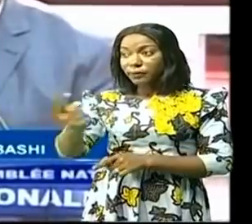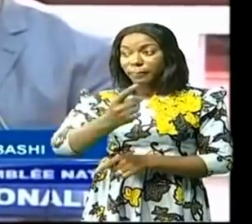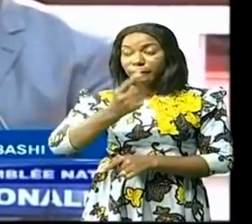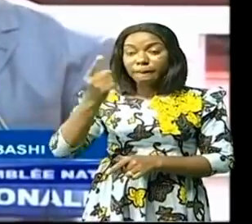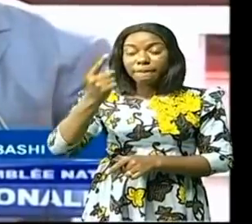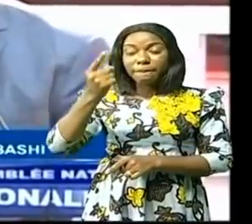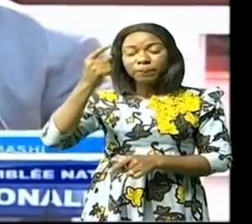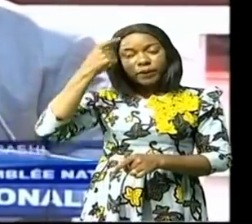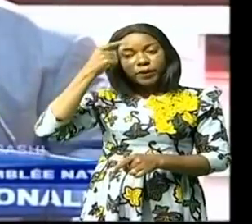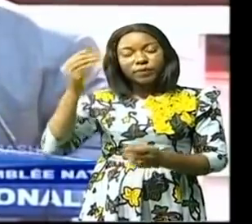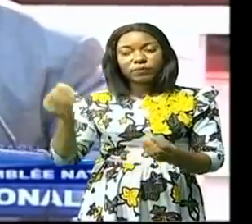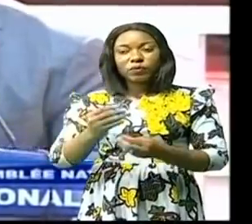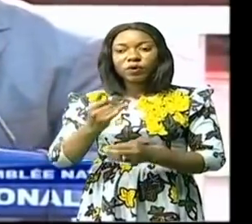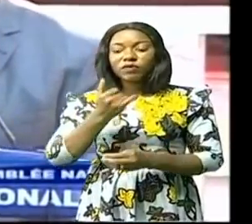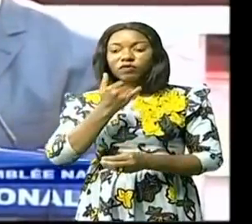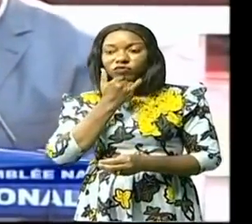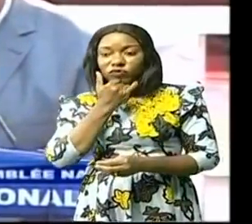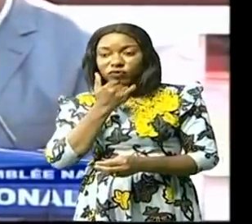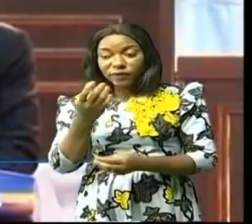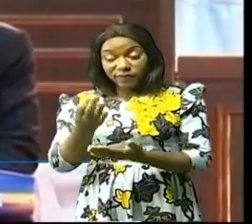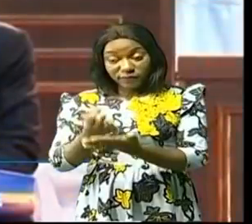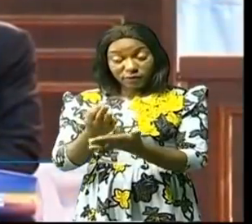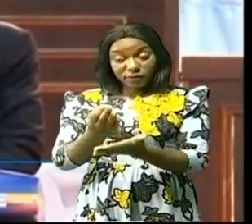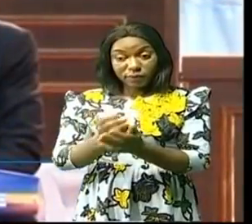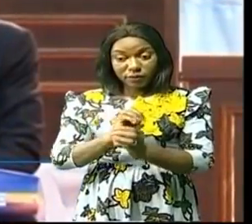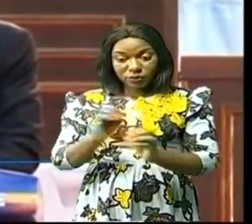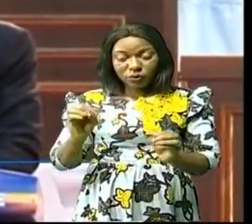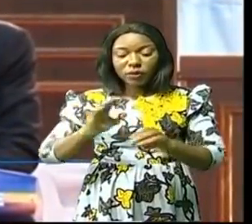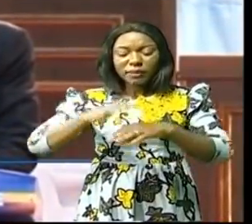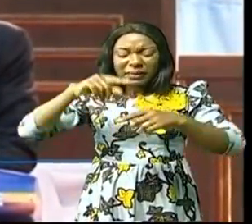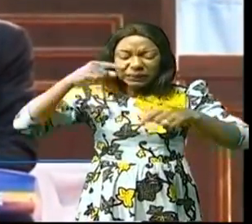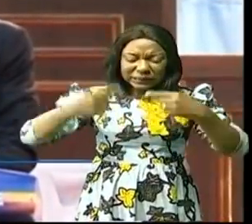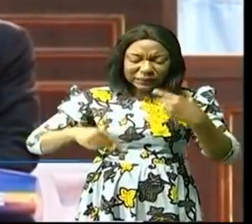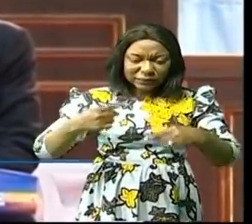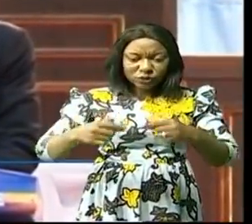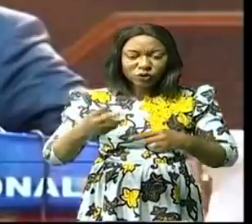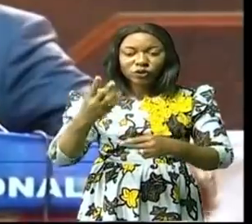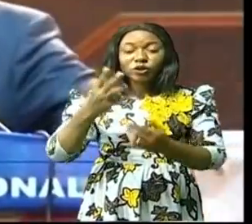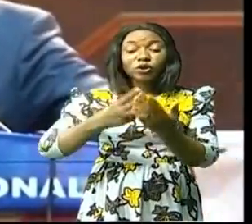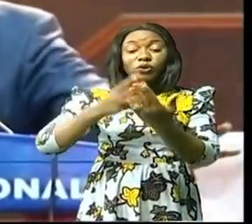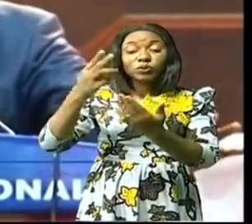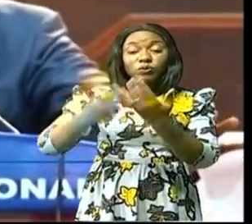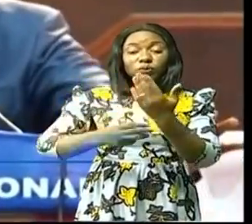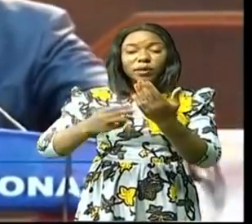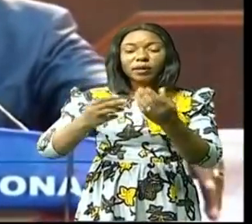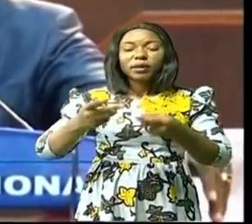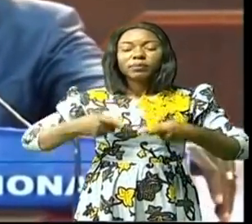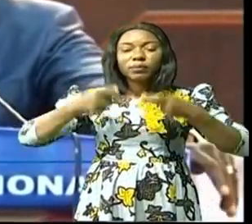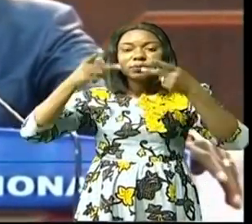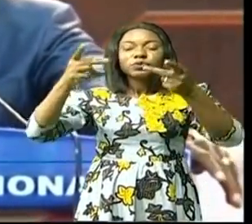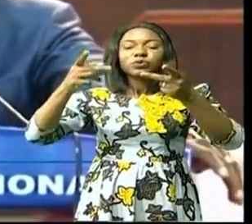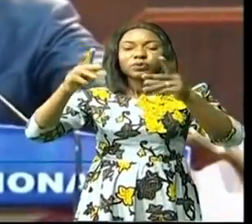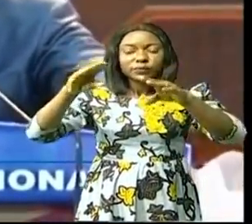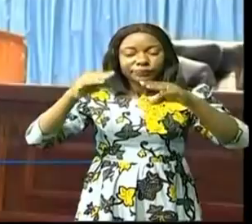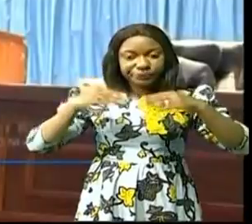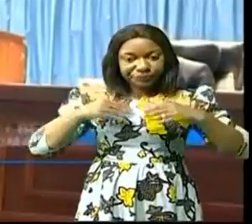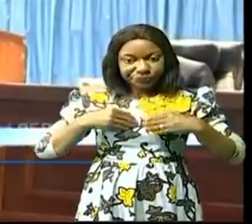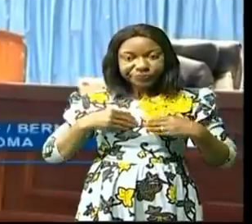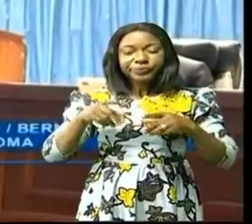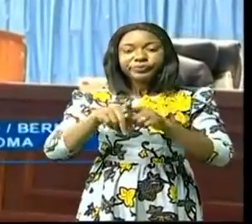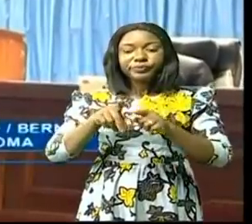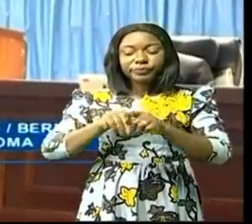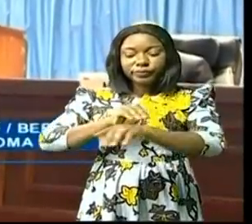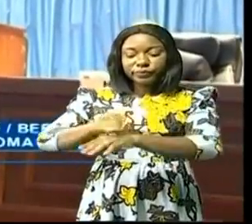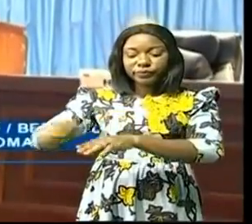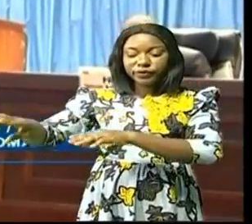internationaux, faute de financement conséquent? Après débat, les trois propositions de loi ont été déclarées recevables et